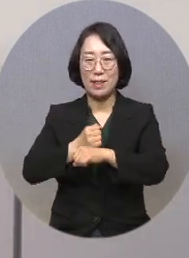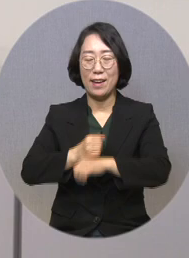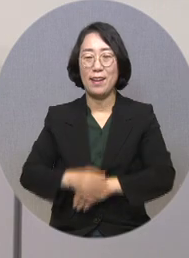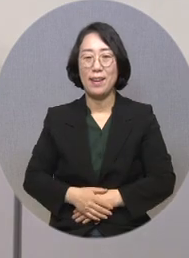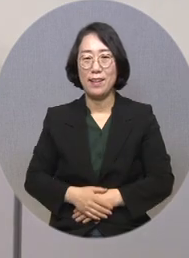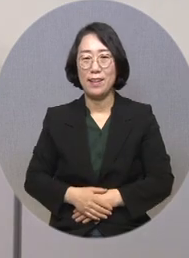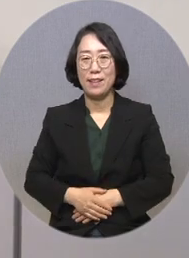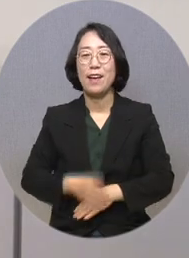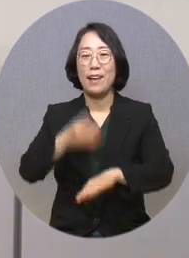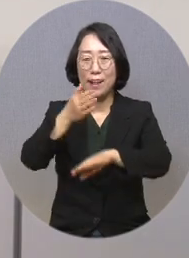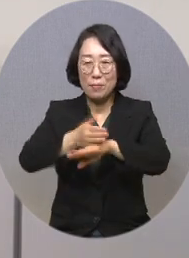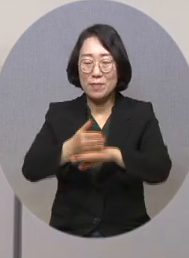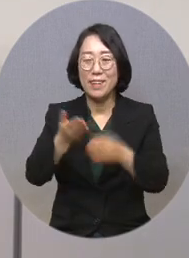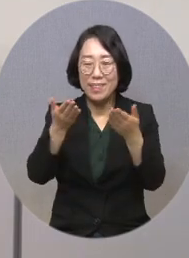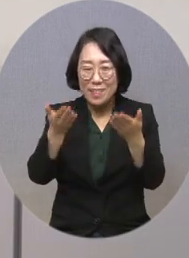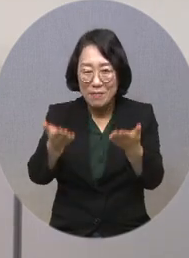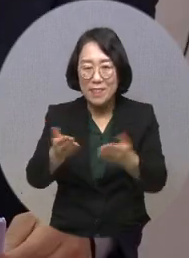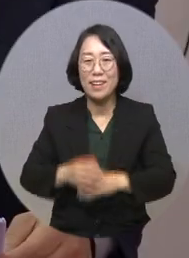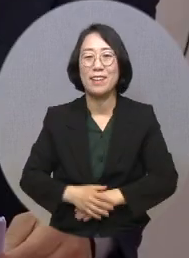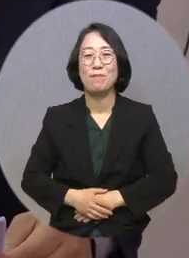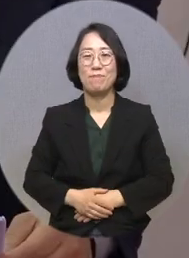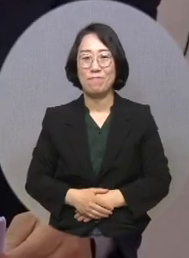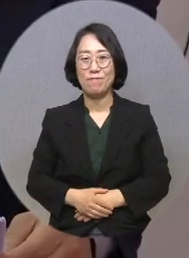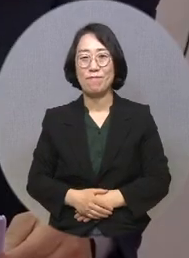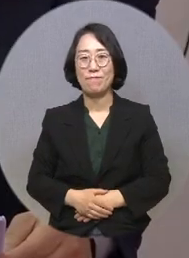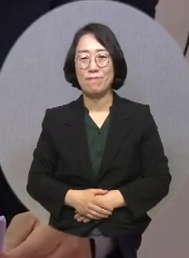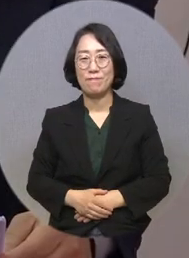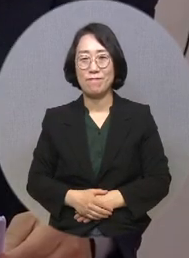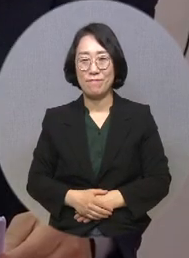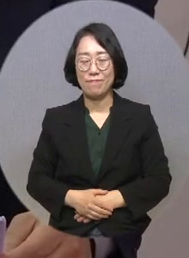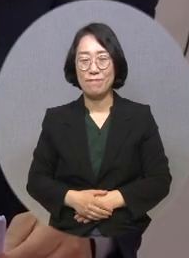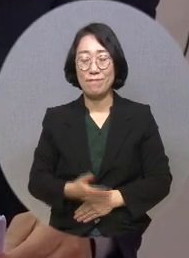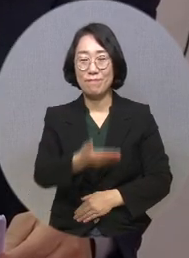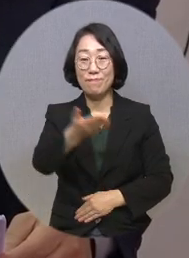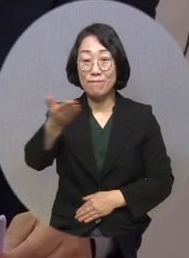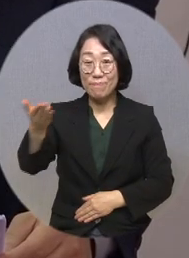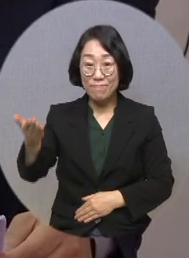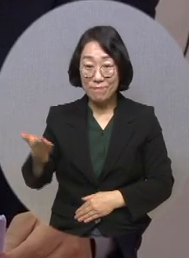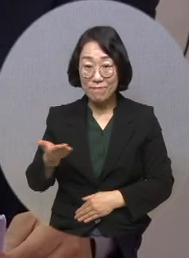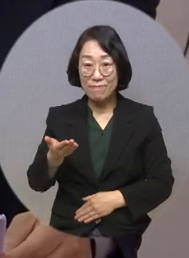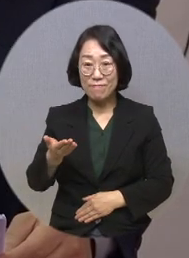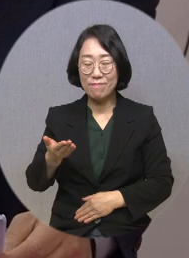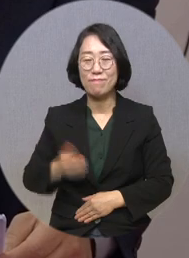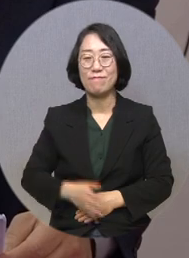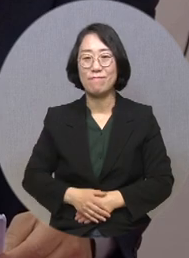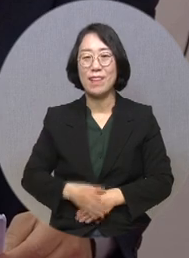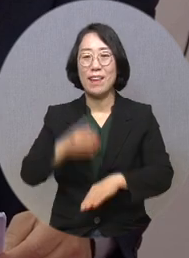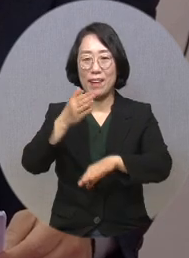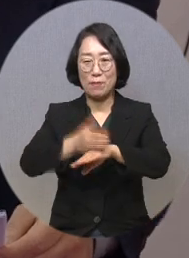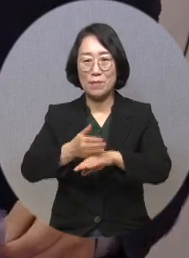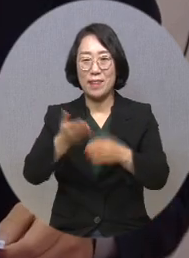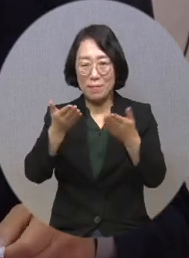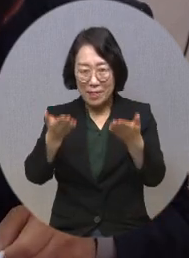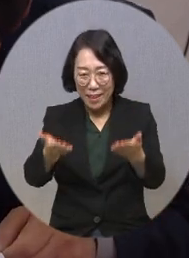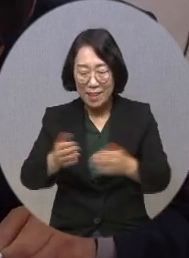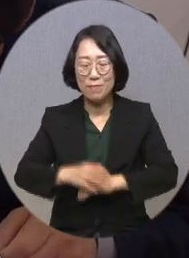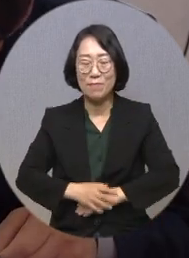부탁드립니다. 감사합니다. 지금까지 시청해주신 시청자 여러분 감사합니다.